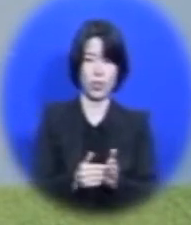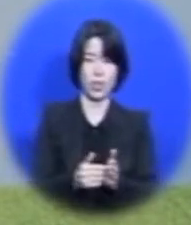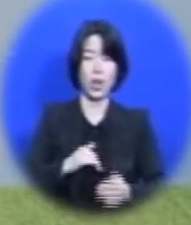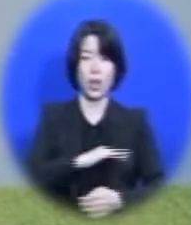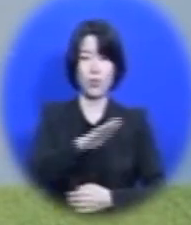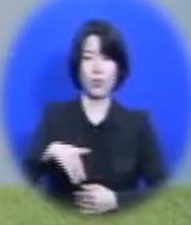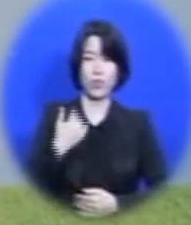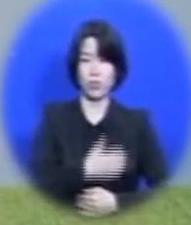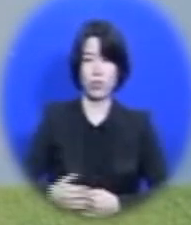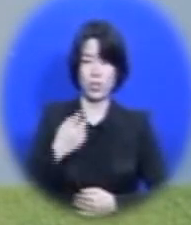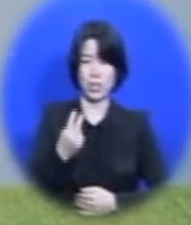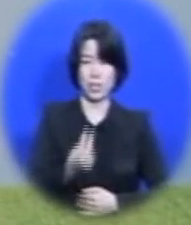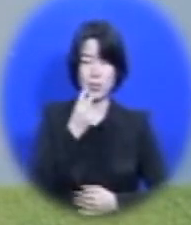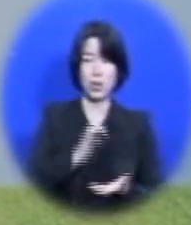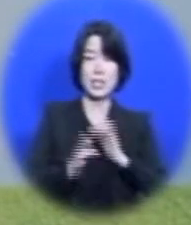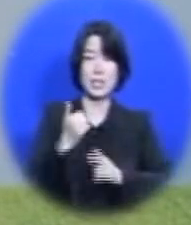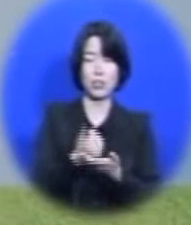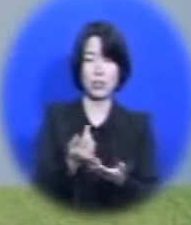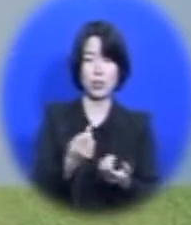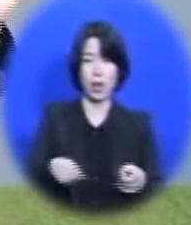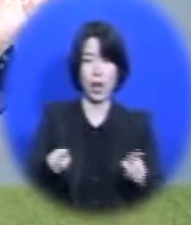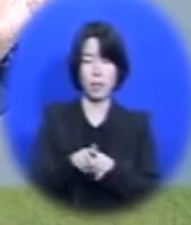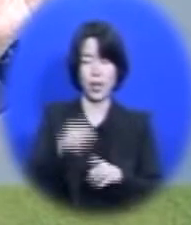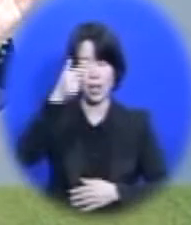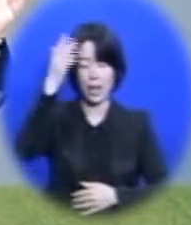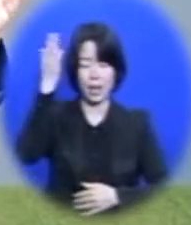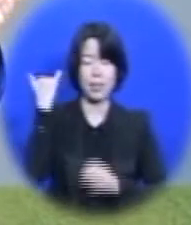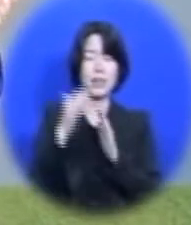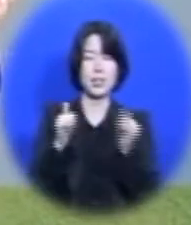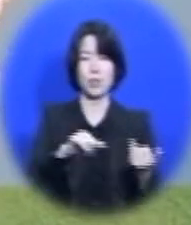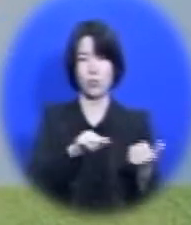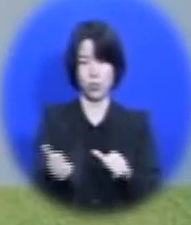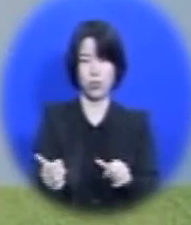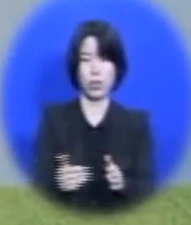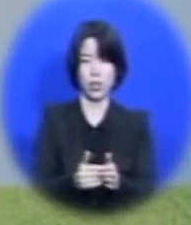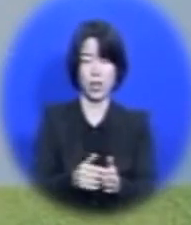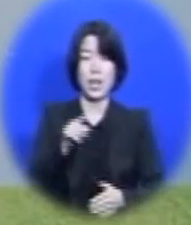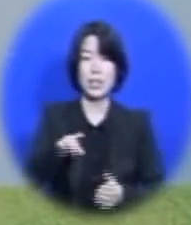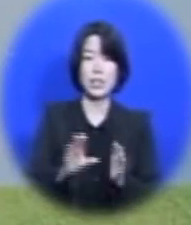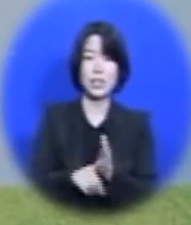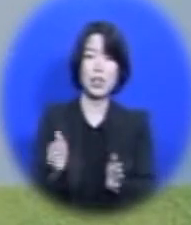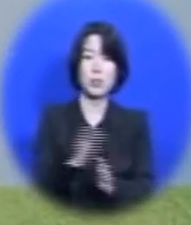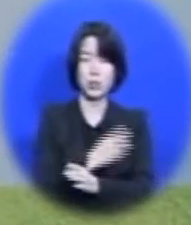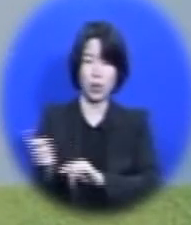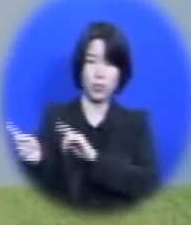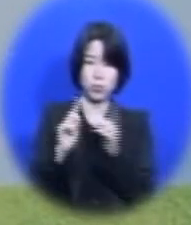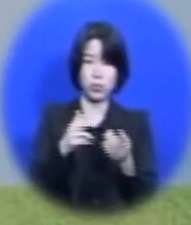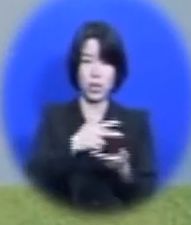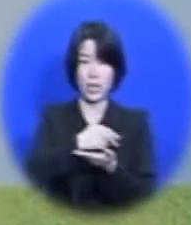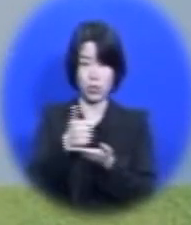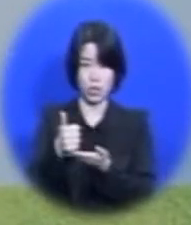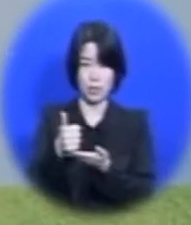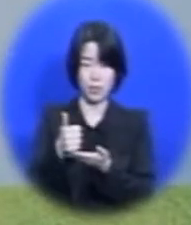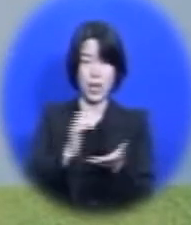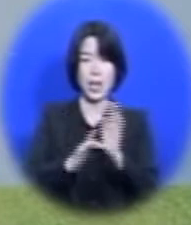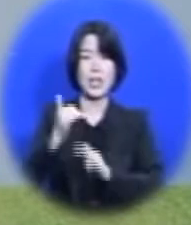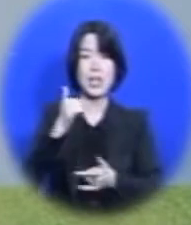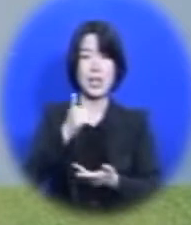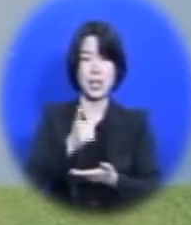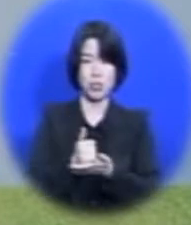육신의 생명은 예수님과 함께 옛사람은 죽었습니다. 그때부터 부활의 주님,